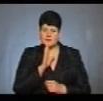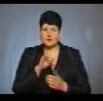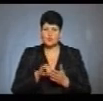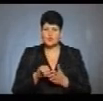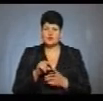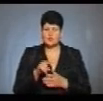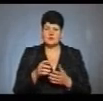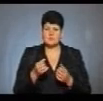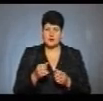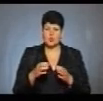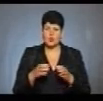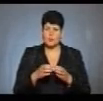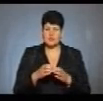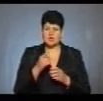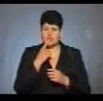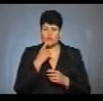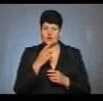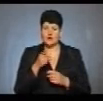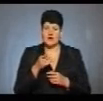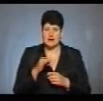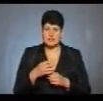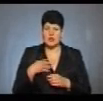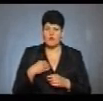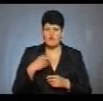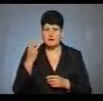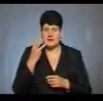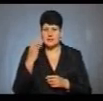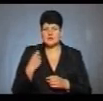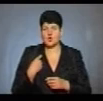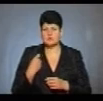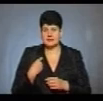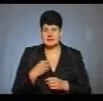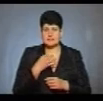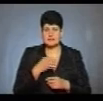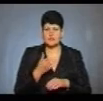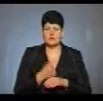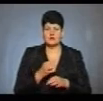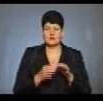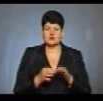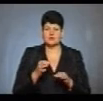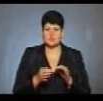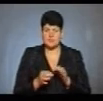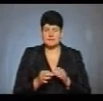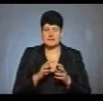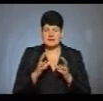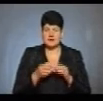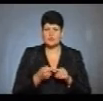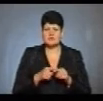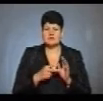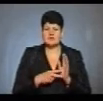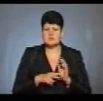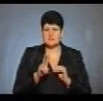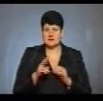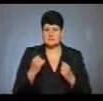ньому беруть команди із Червонограда, Львова, Хмельницького, Одеси, повідомила головний суддя цих змагань Ірина Гейна. Загалом це 72